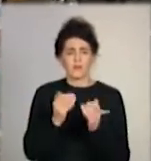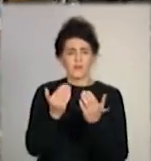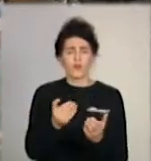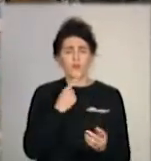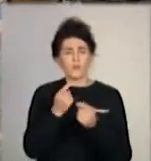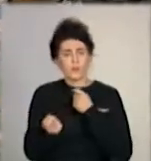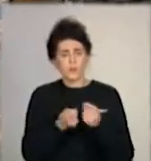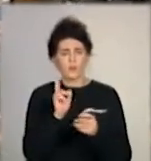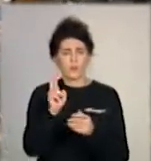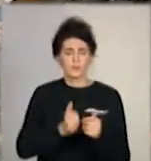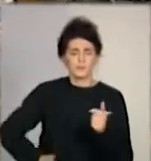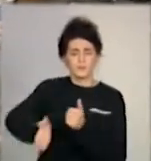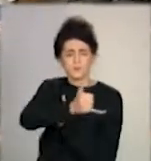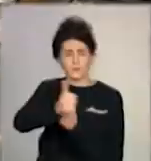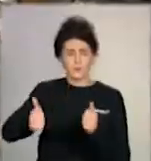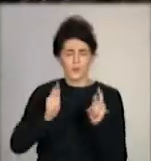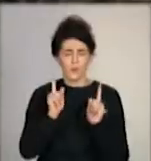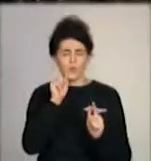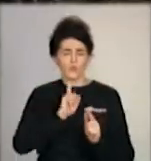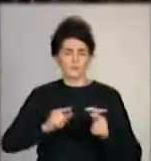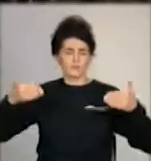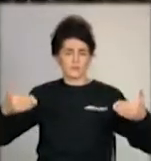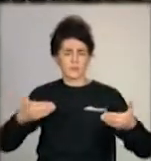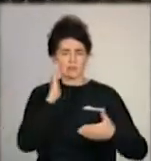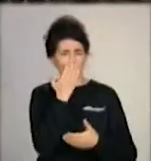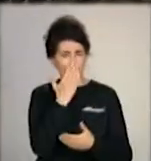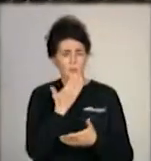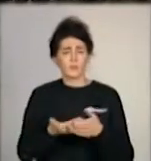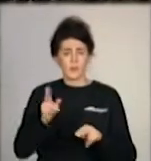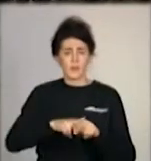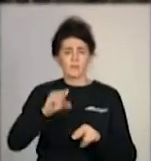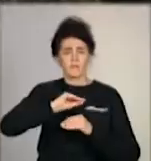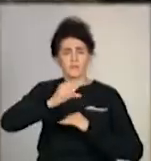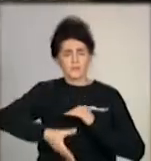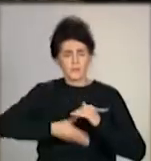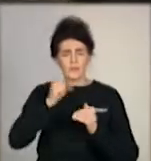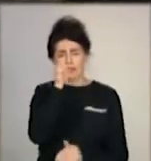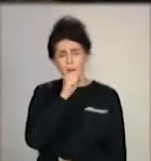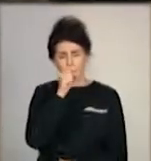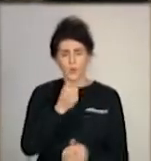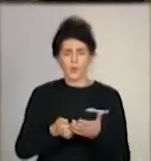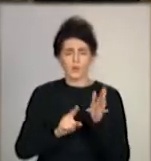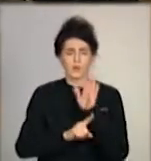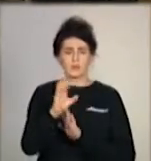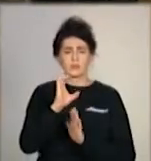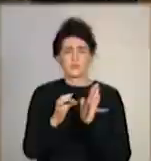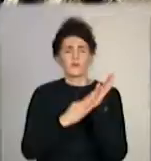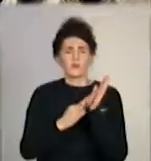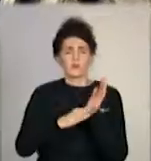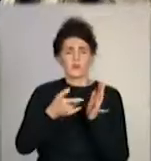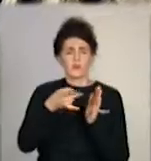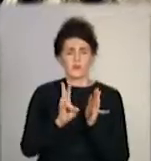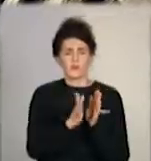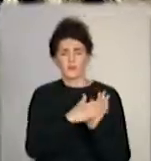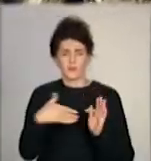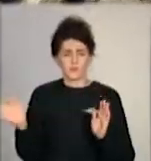видите, кто вас обгоняет, движение сзади. Вартість велосипедних покришок для зимової їзди стартує від 80 гривень.